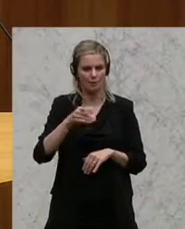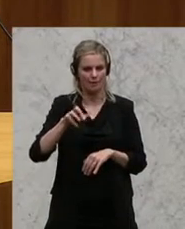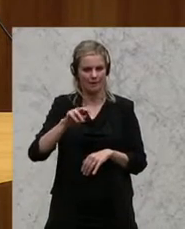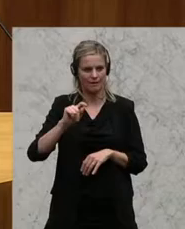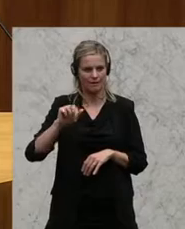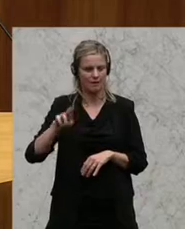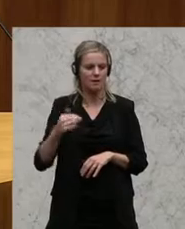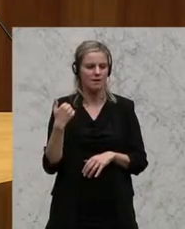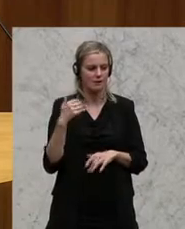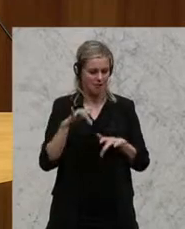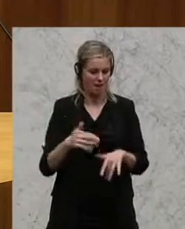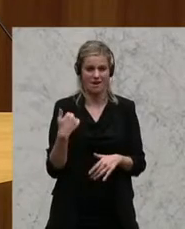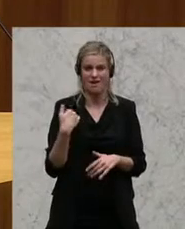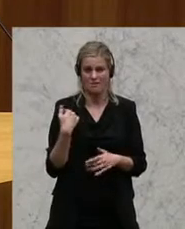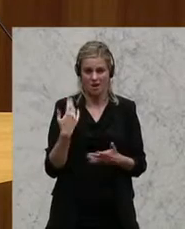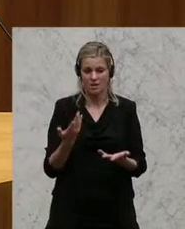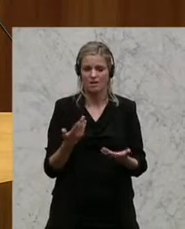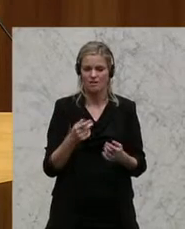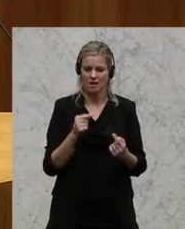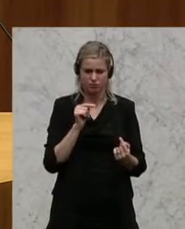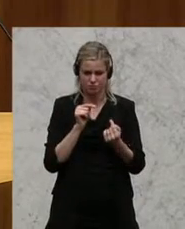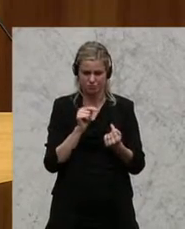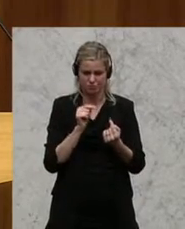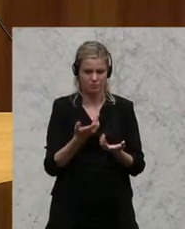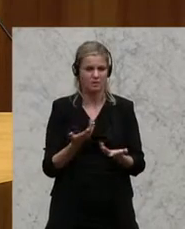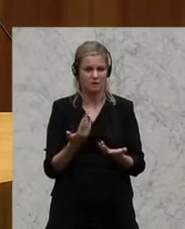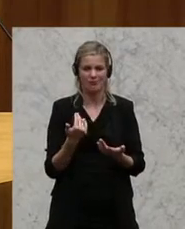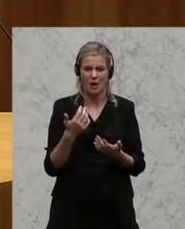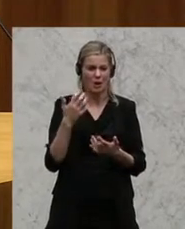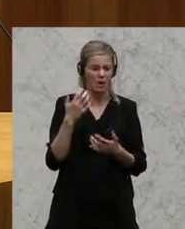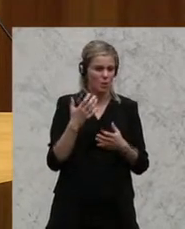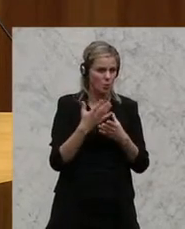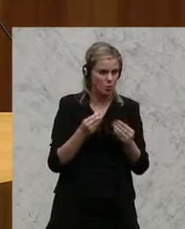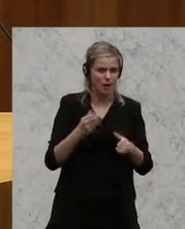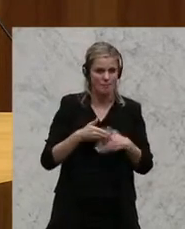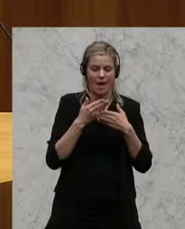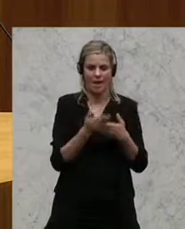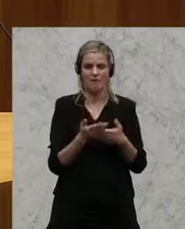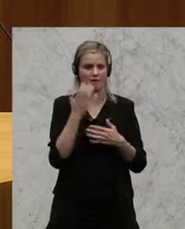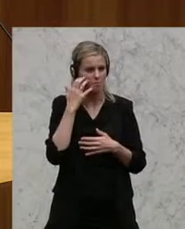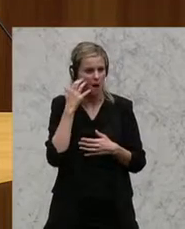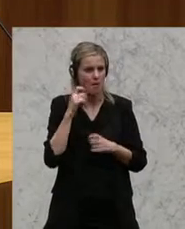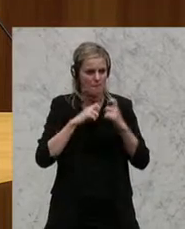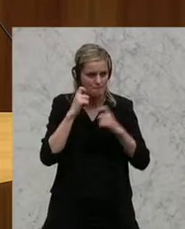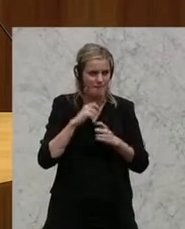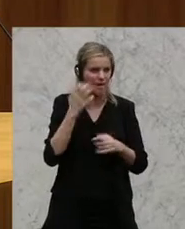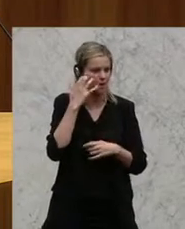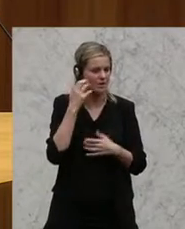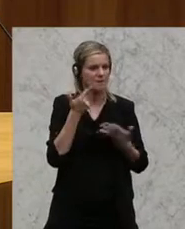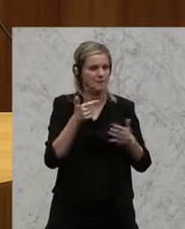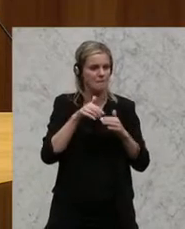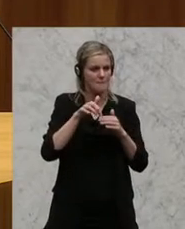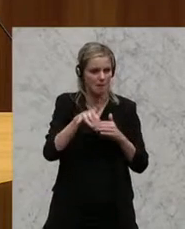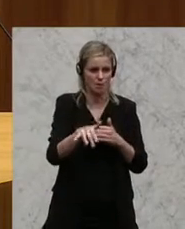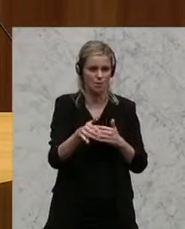Haus haben wir diskutiert, 100 Millionen Dürrebeihilfe für die Bauern, die Milchbauern, alle bekommen Geld, 7 Millionen sind es geworden